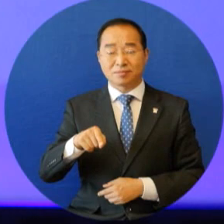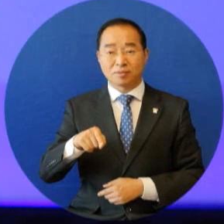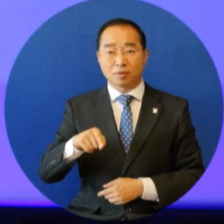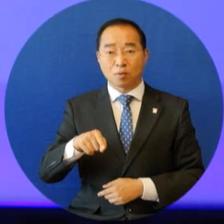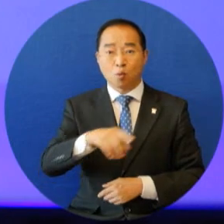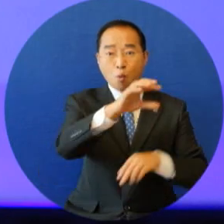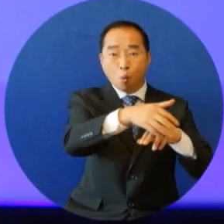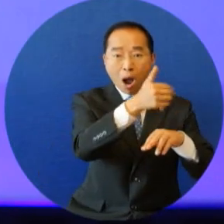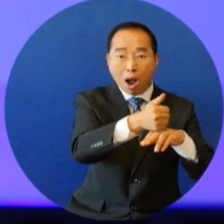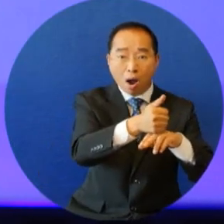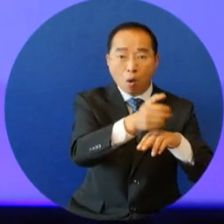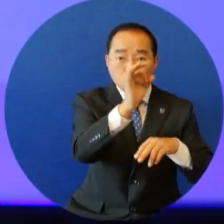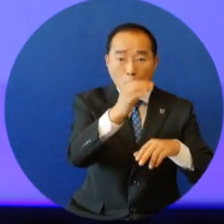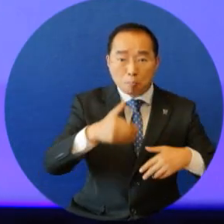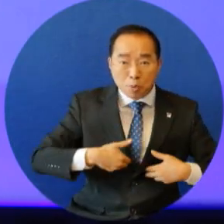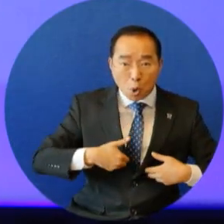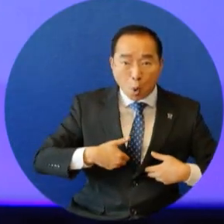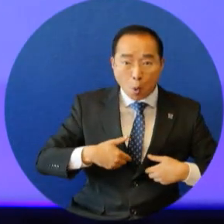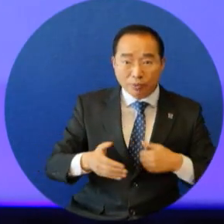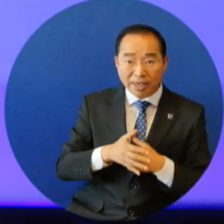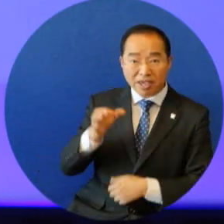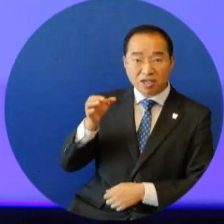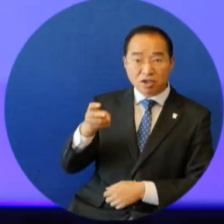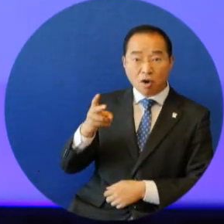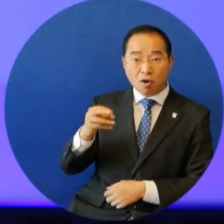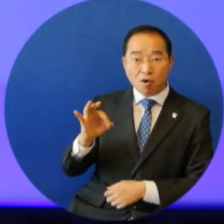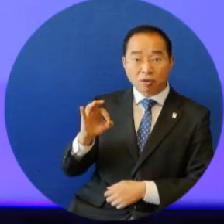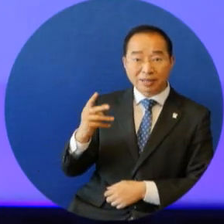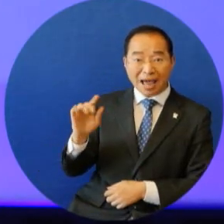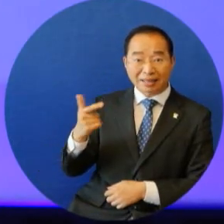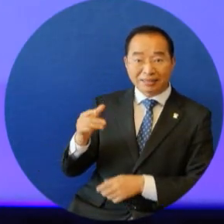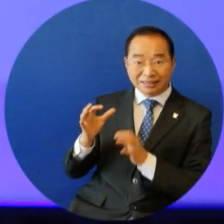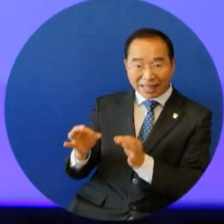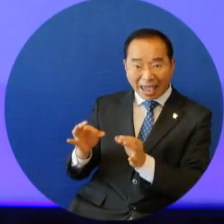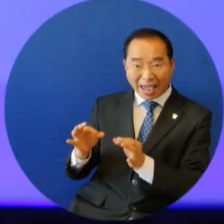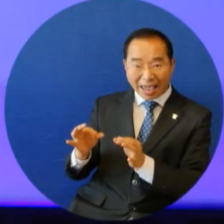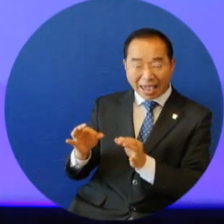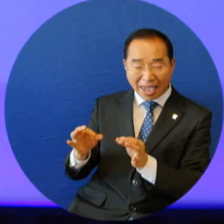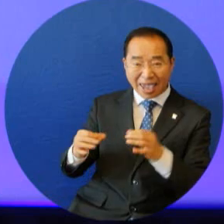왕은 돈이 쓸 필요가 있을 때마다 영란은행에 국채를 발행해서 주고